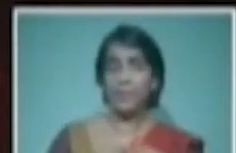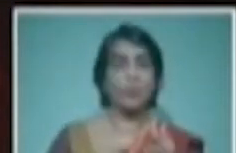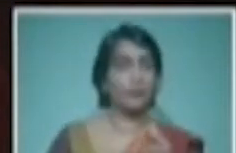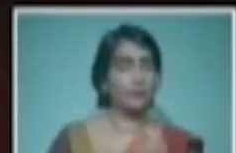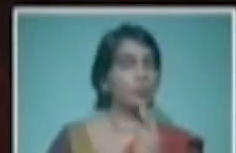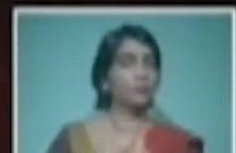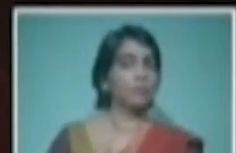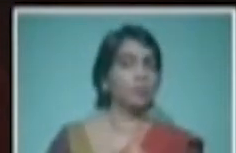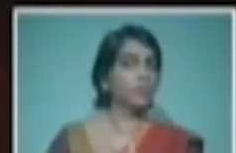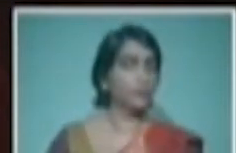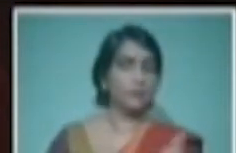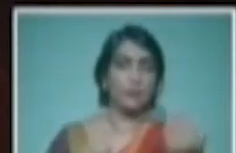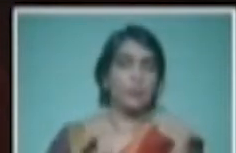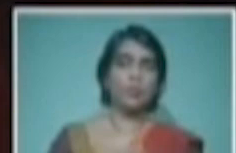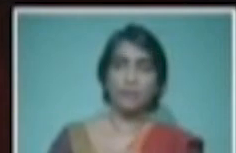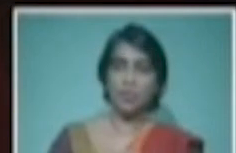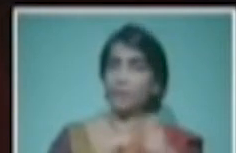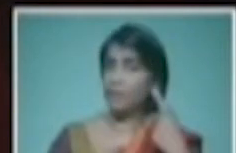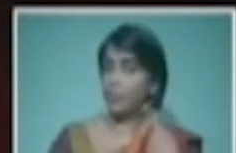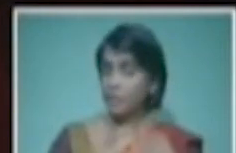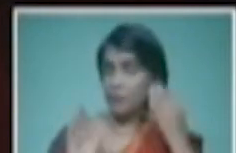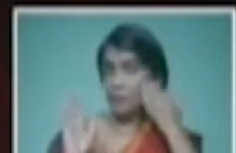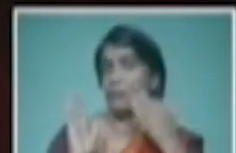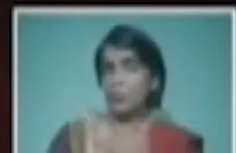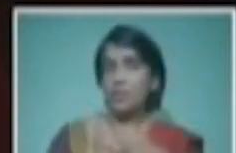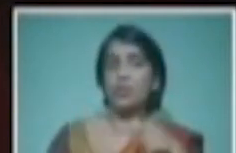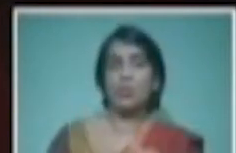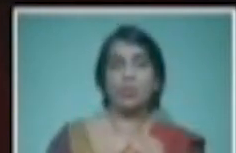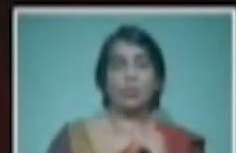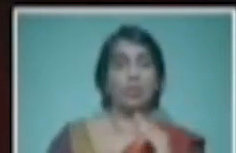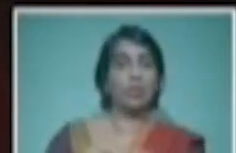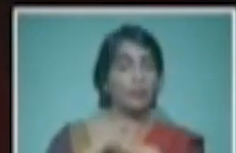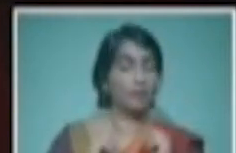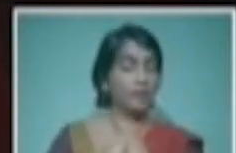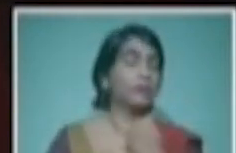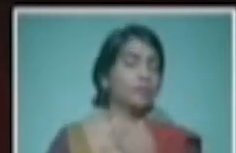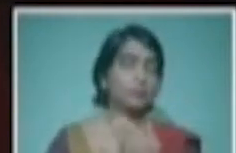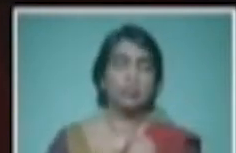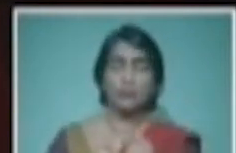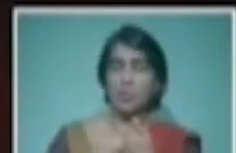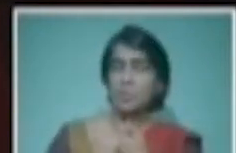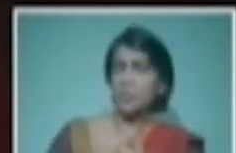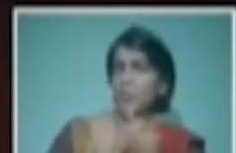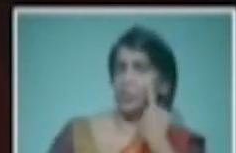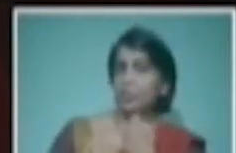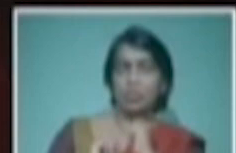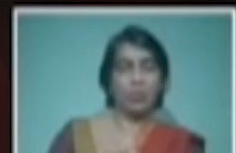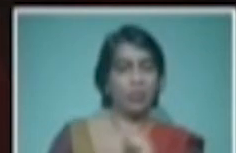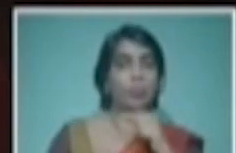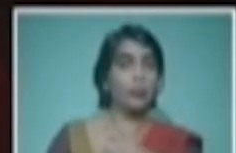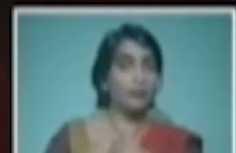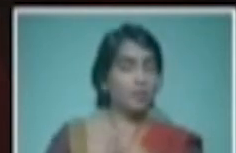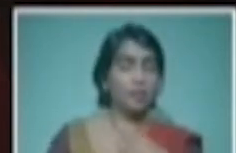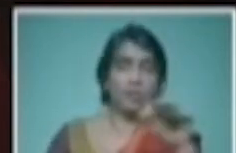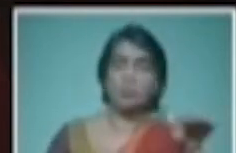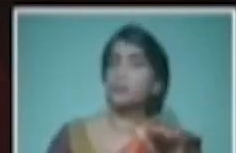මත සිදු කරන දායකත්වය මත පමණක් සලකා මෙම කර්මාන්ත අගෙයීමට ලක්නකොට එම කර්මාන්ත